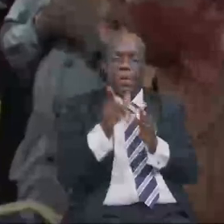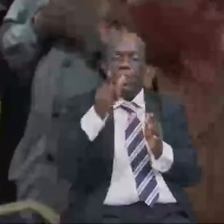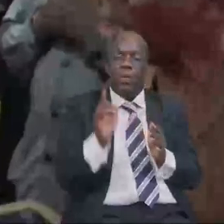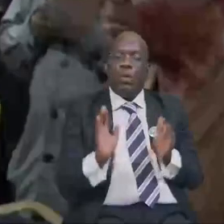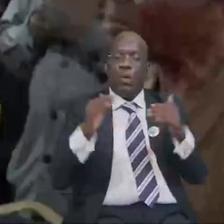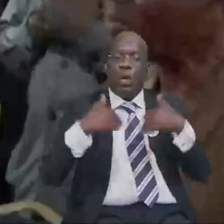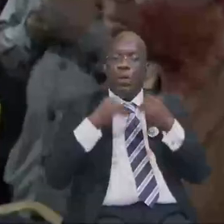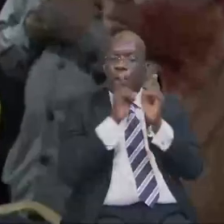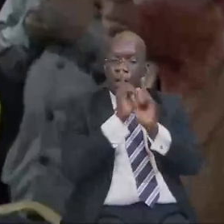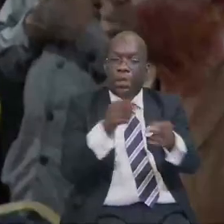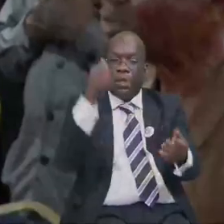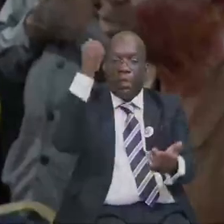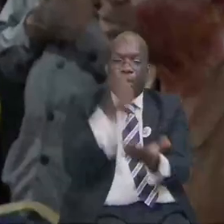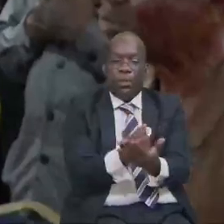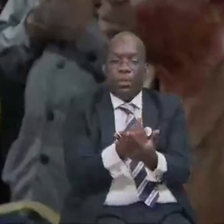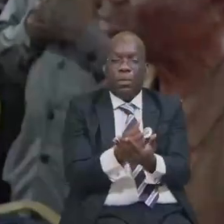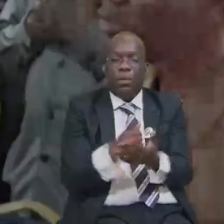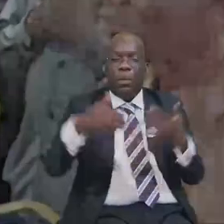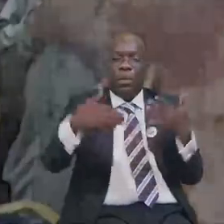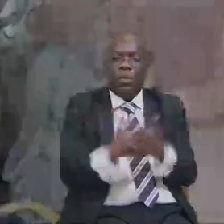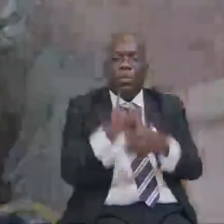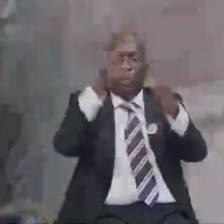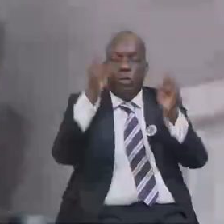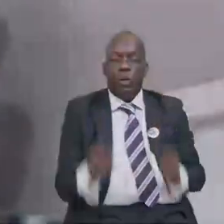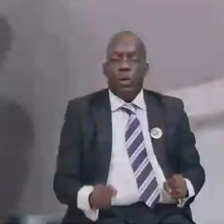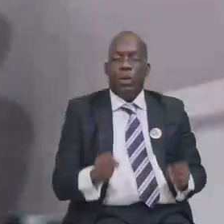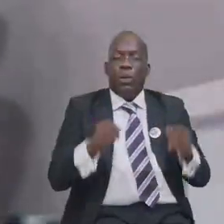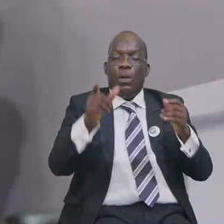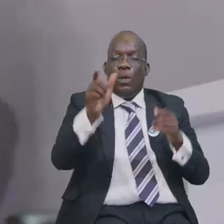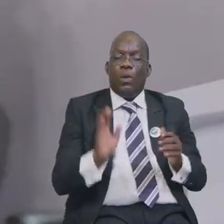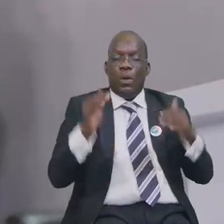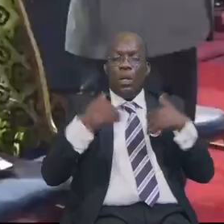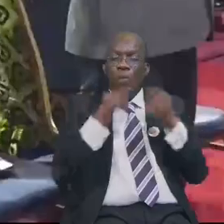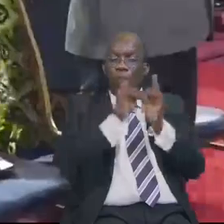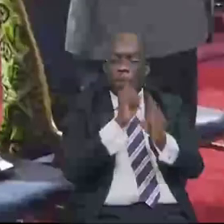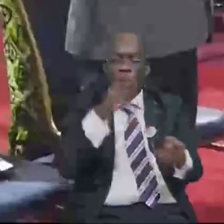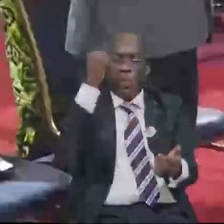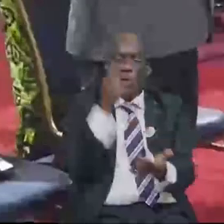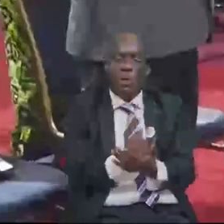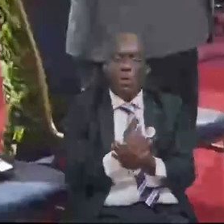Comme il a exaucé, Dieu va t'exaucer. Nouvelle puissance, Dieu a exaucé.